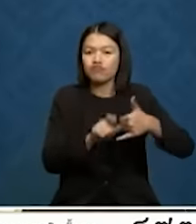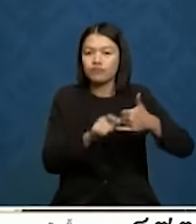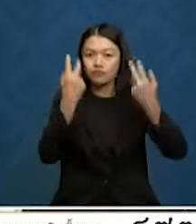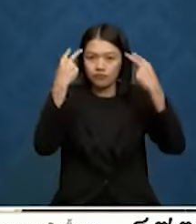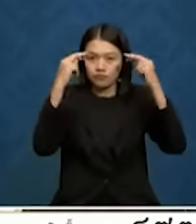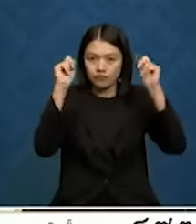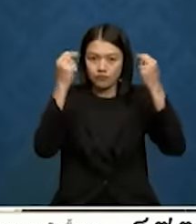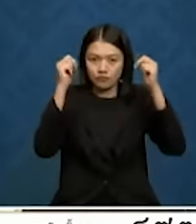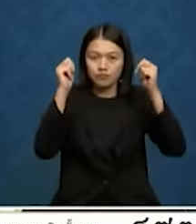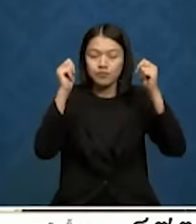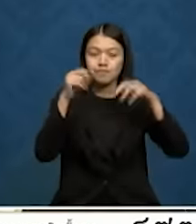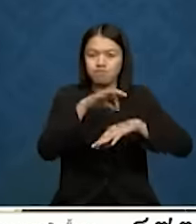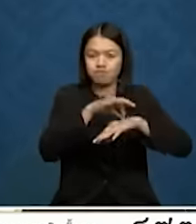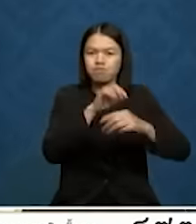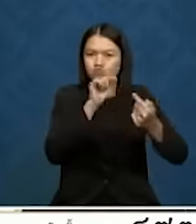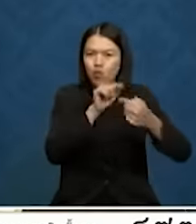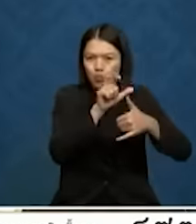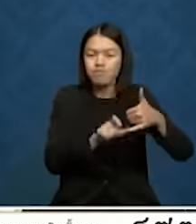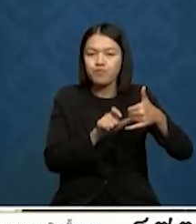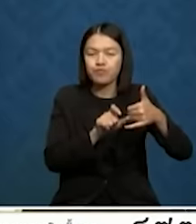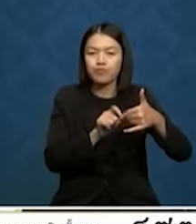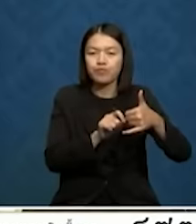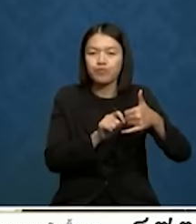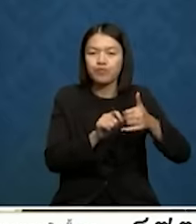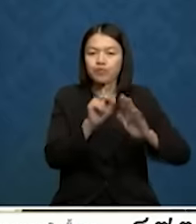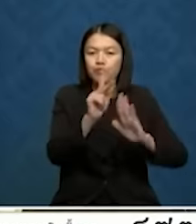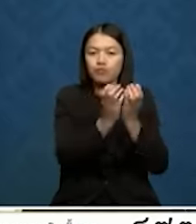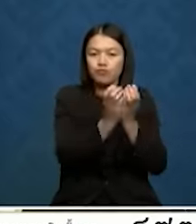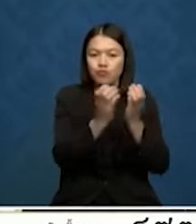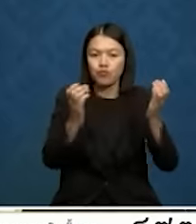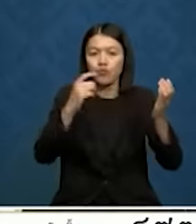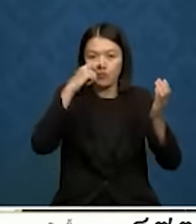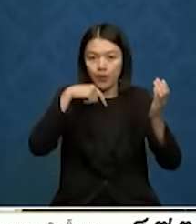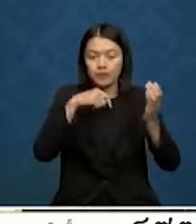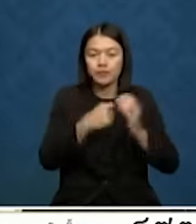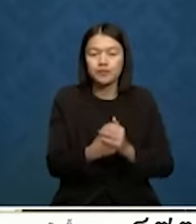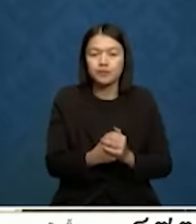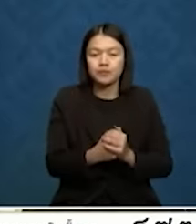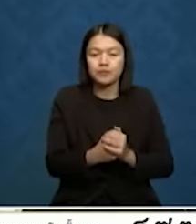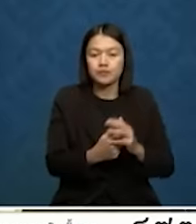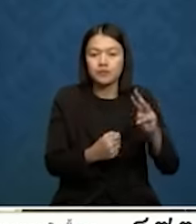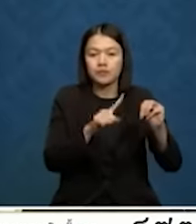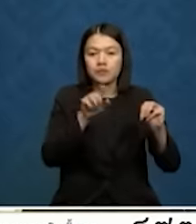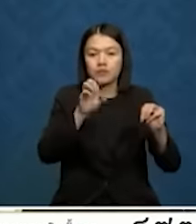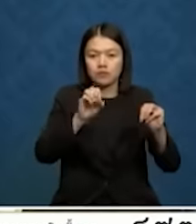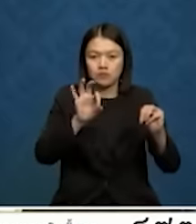แต่งตั้งเป็นนายกรัฐมนตรีตามรัฐธรรมนูญแห่งราชอาณาจักรไทยมาตรา